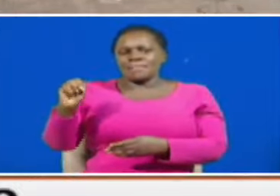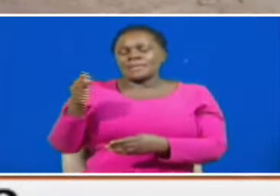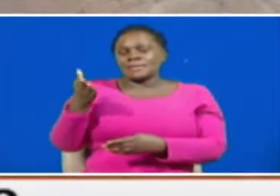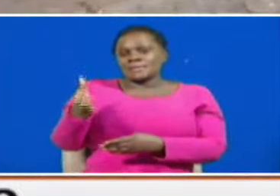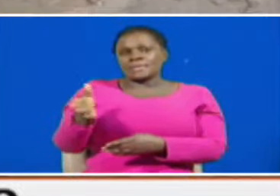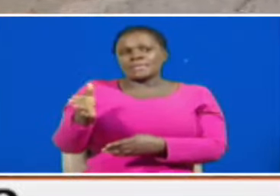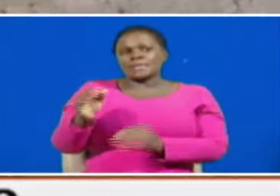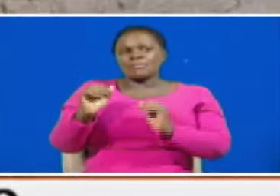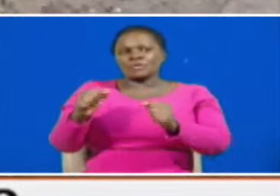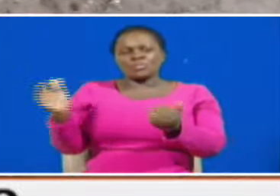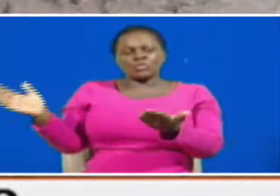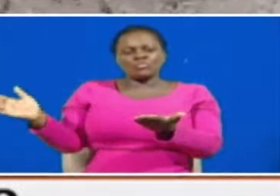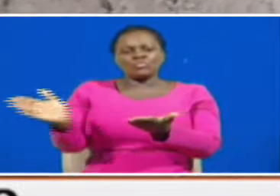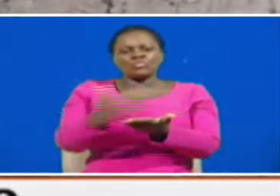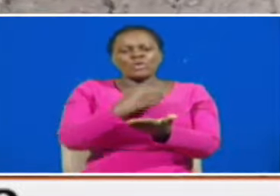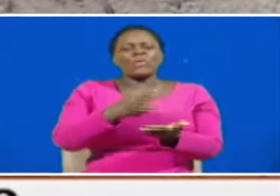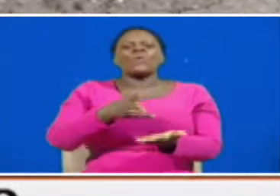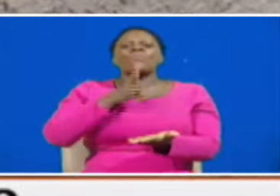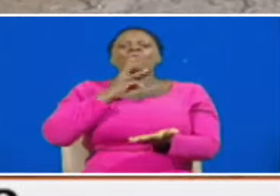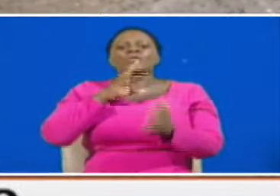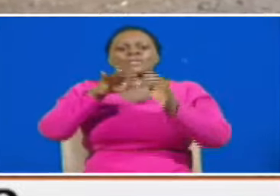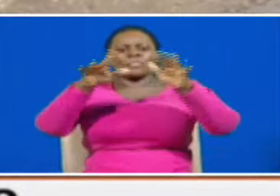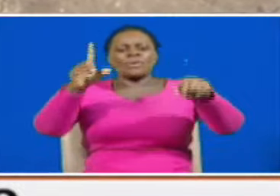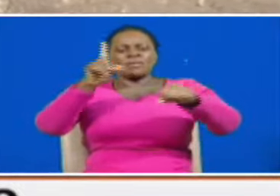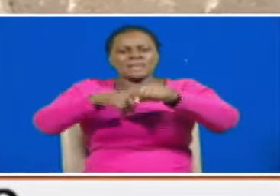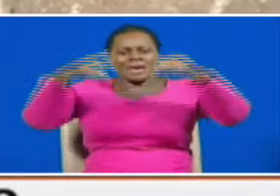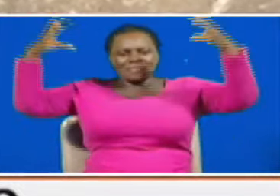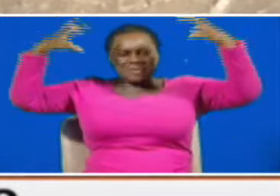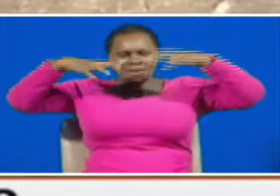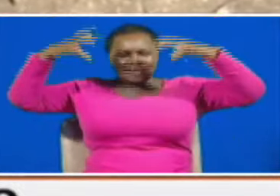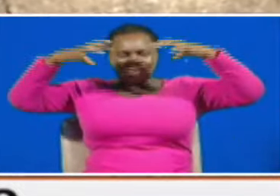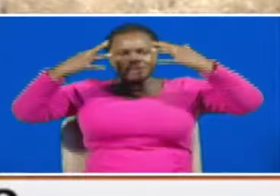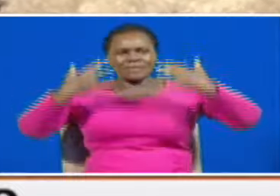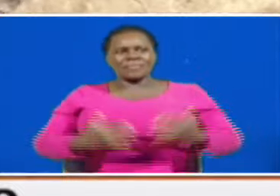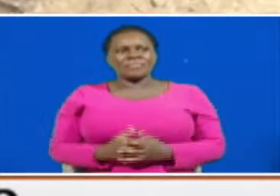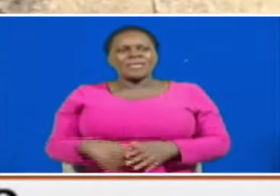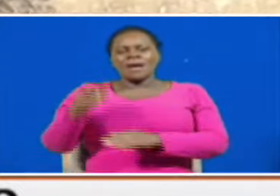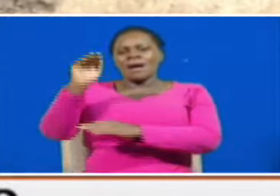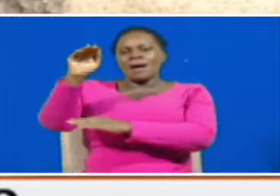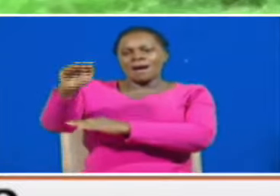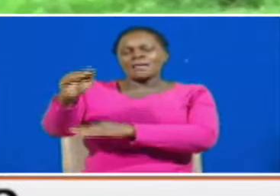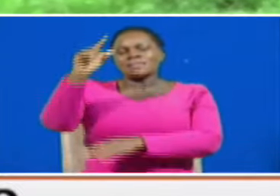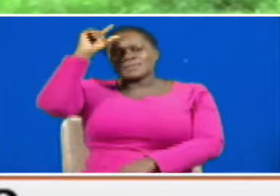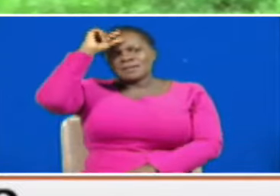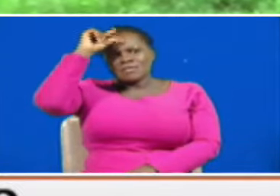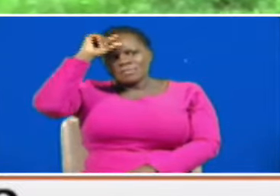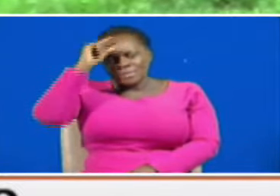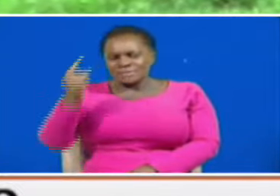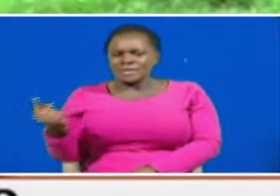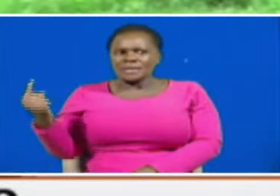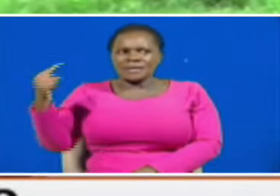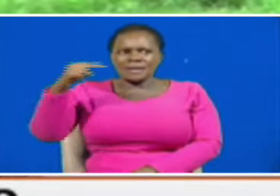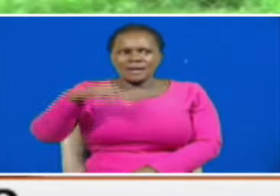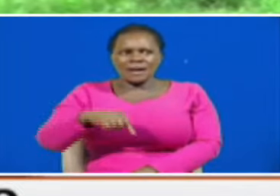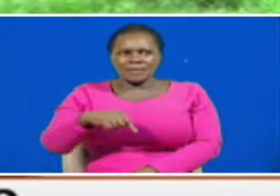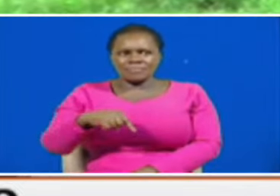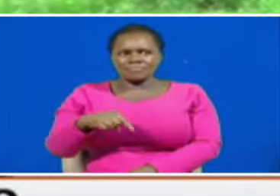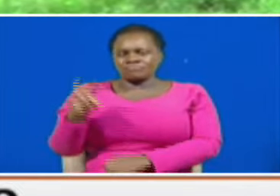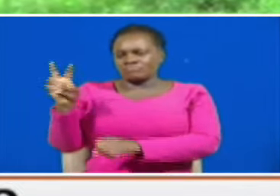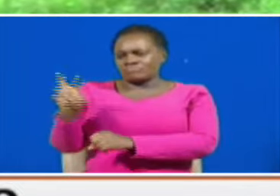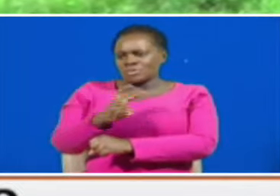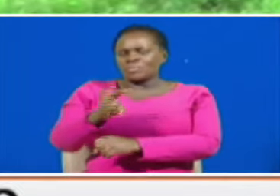ambalo lingemaliza mafuriko kila mara kunaponyesha mvua kubwa. Sasa naomba serikali akuja malizia sisi hii